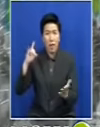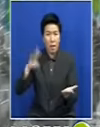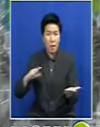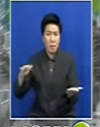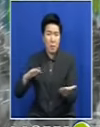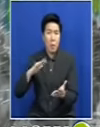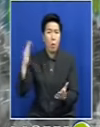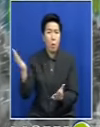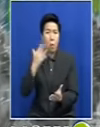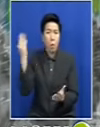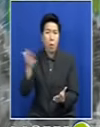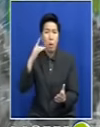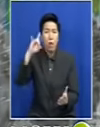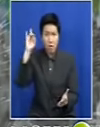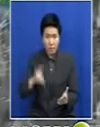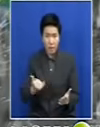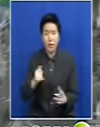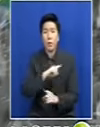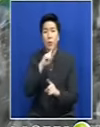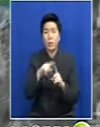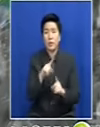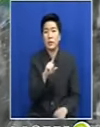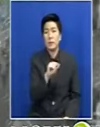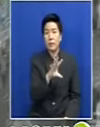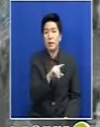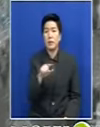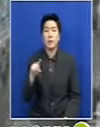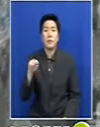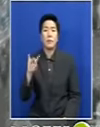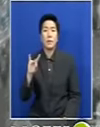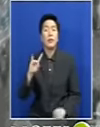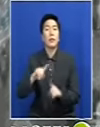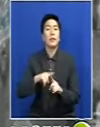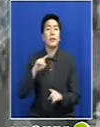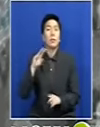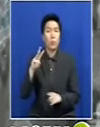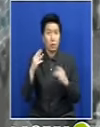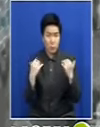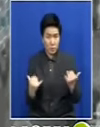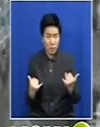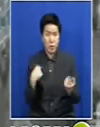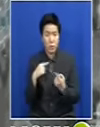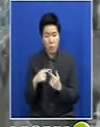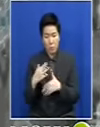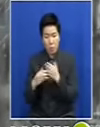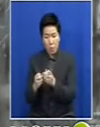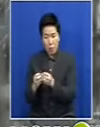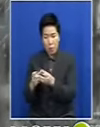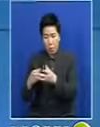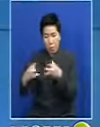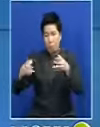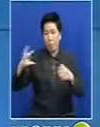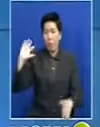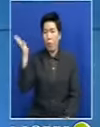ลายเป็นพายุได้นะครับในช่วงของวันที่25ถึง28มิถุนายนนี้นะครับเมื่อพัฒนาตัวกลายเป็นพายุน